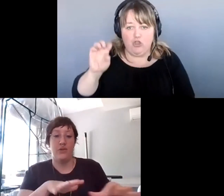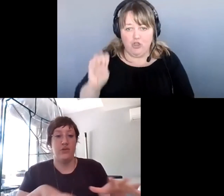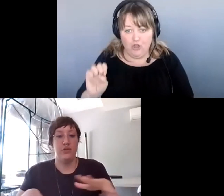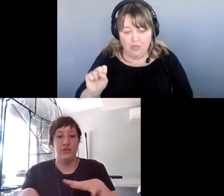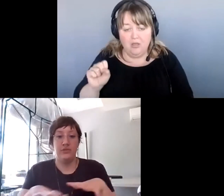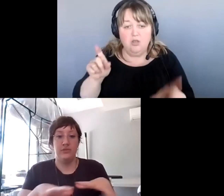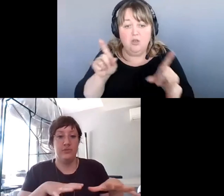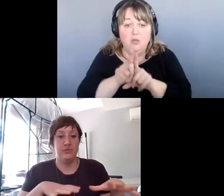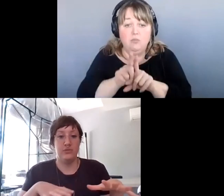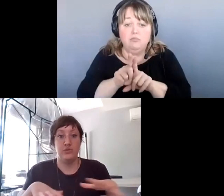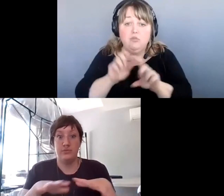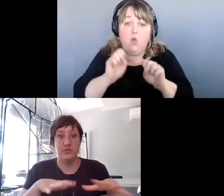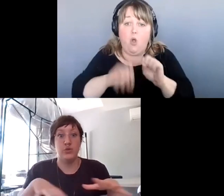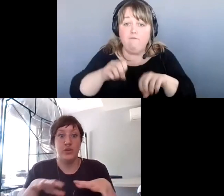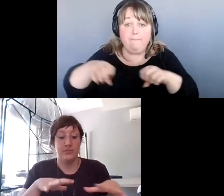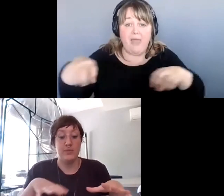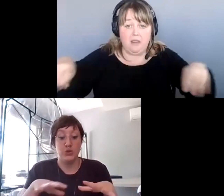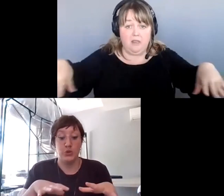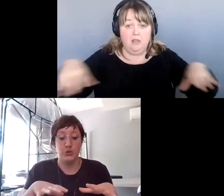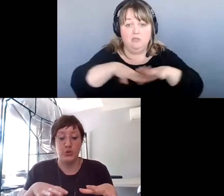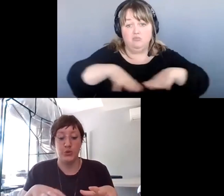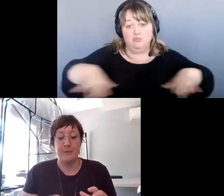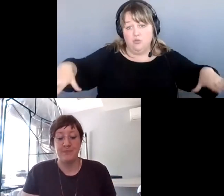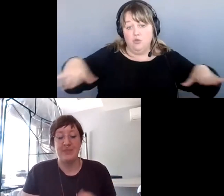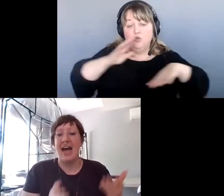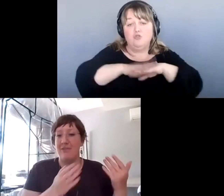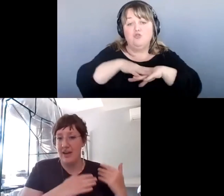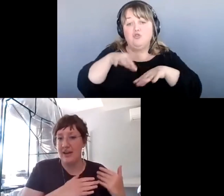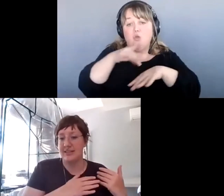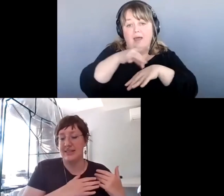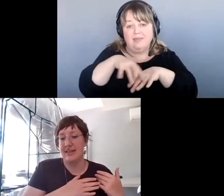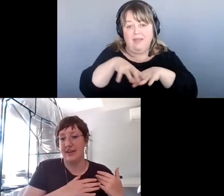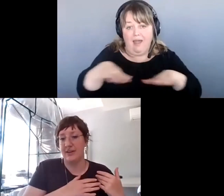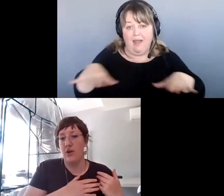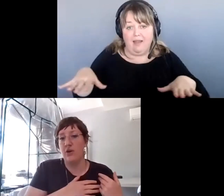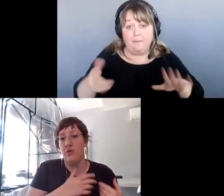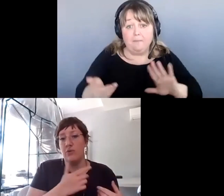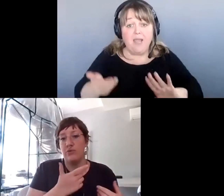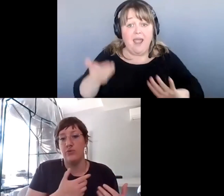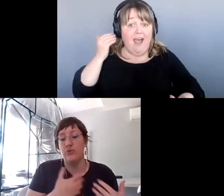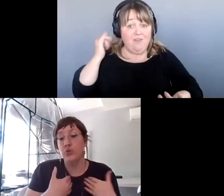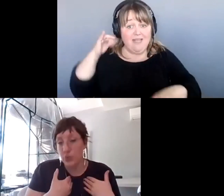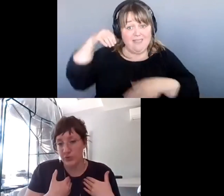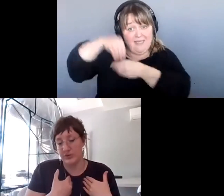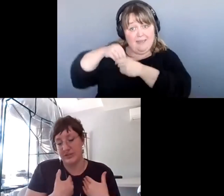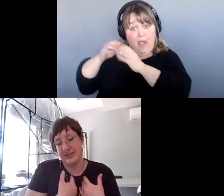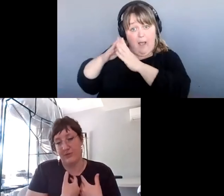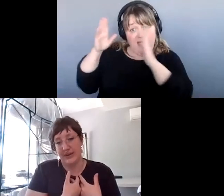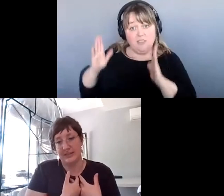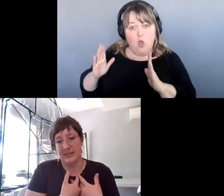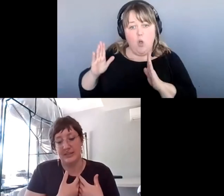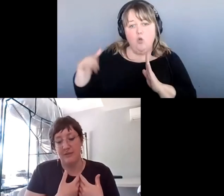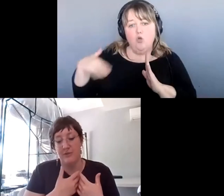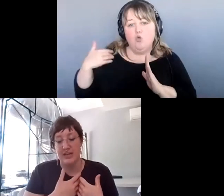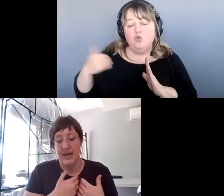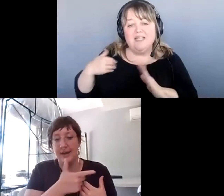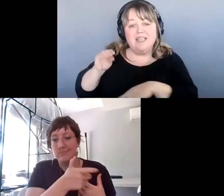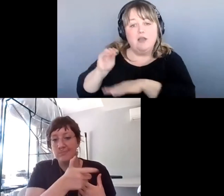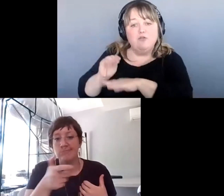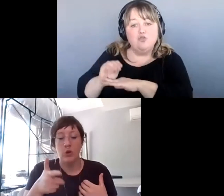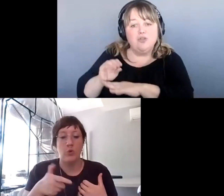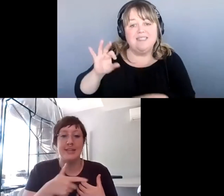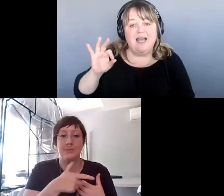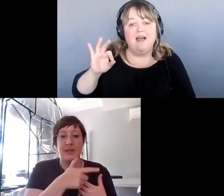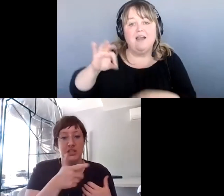mettre sur notre planche de culture. Avant, quand c'était intérieur, on utilisait un fertilisant